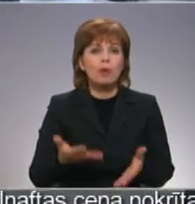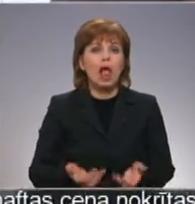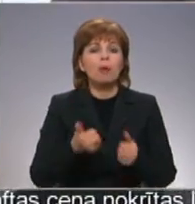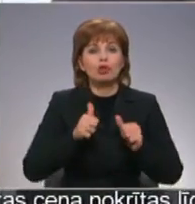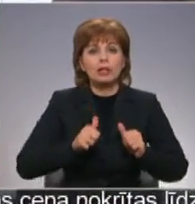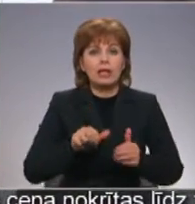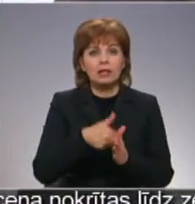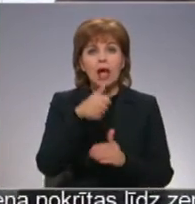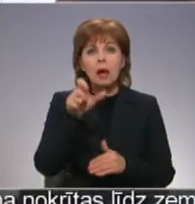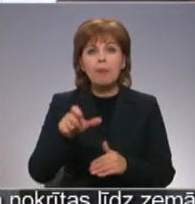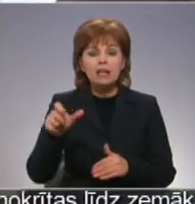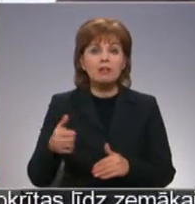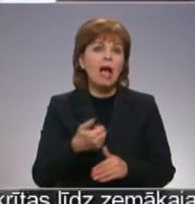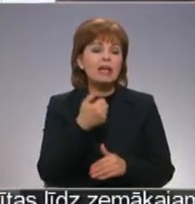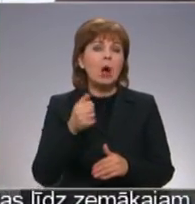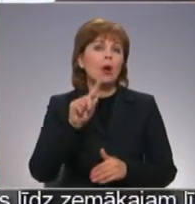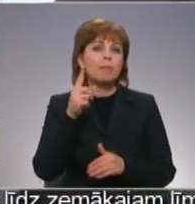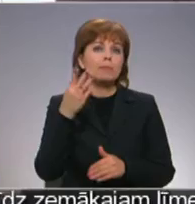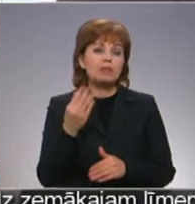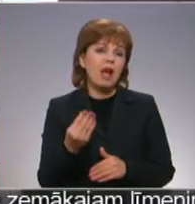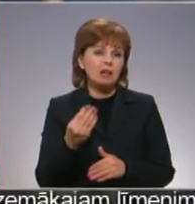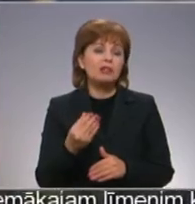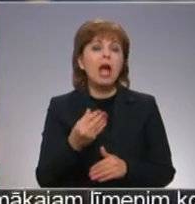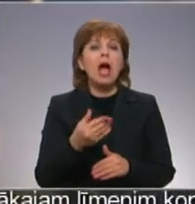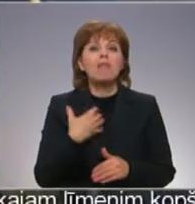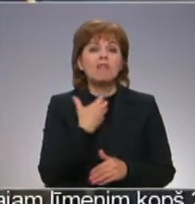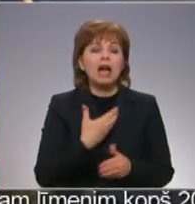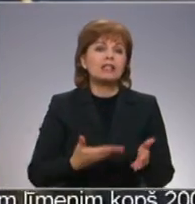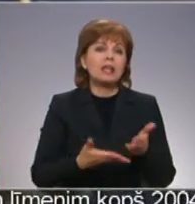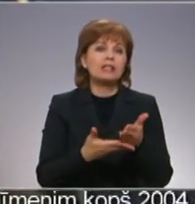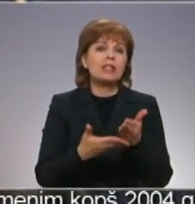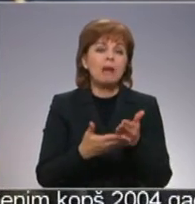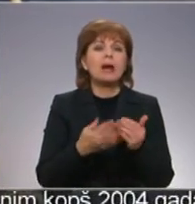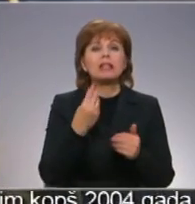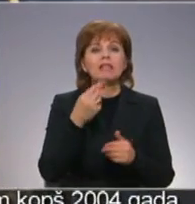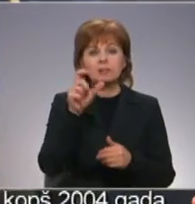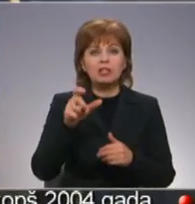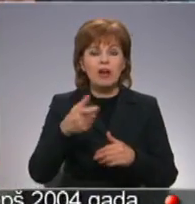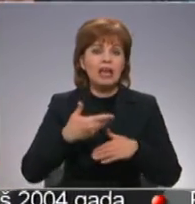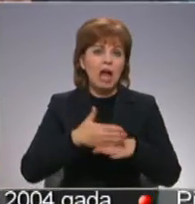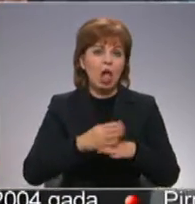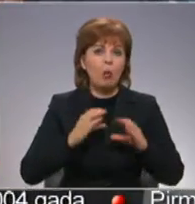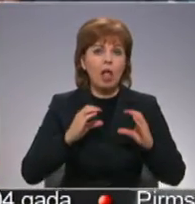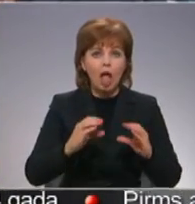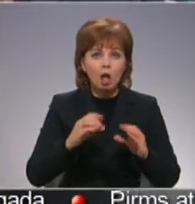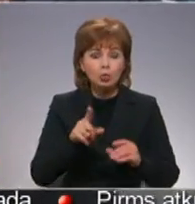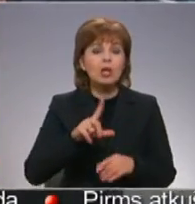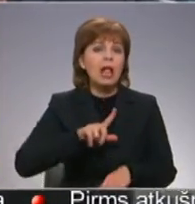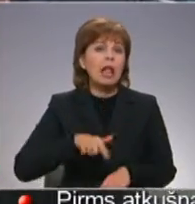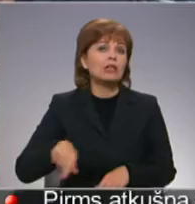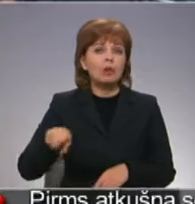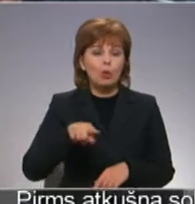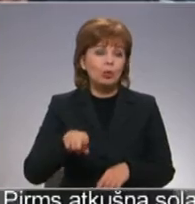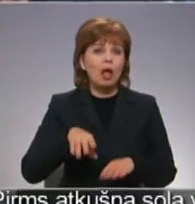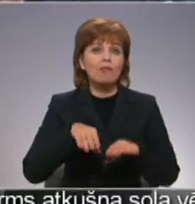pārstāvi. Jaunā gada pirmajās 5 dienās palīdzību nācies sniegt jau 2 ielūzušiem cilvēkiem. Viņi uzsver, pat ja Latvijas ūdens tilpnēs